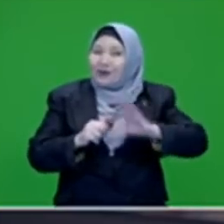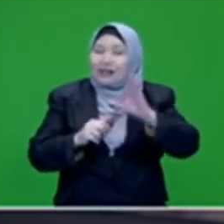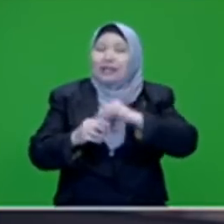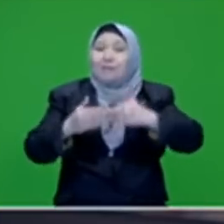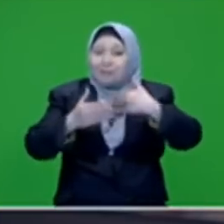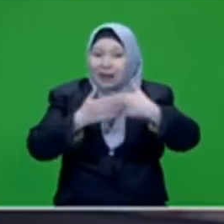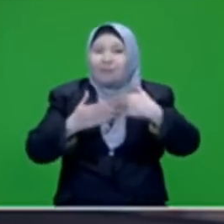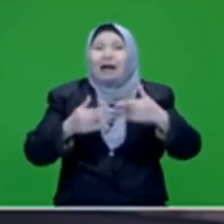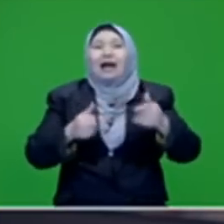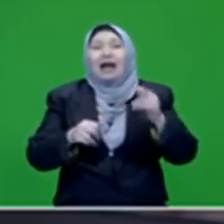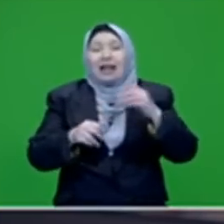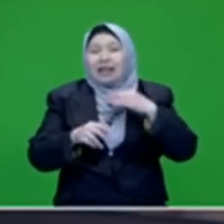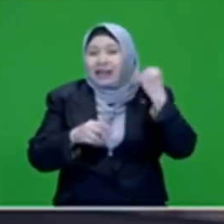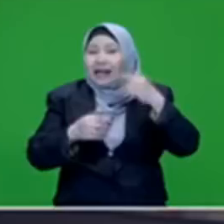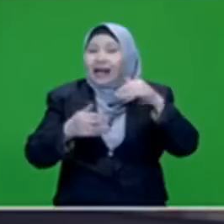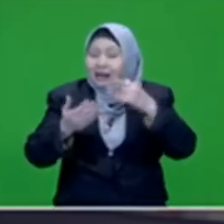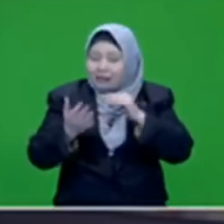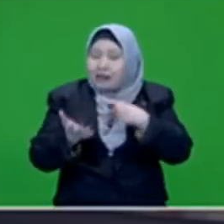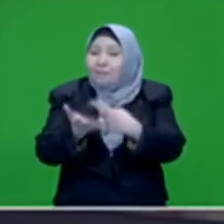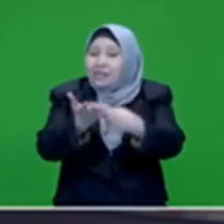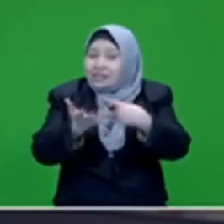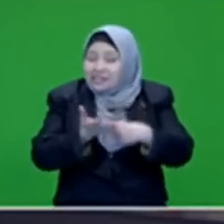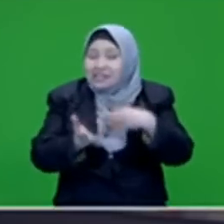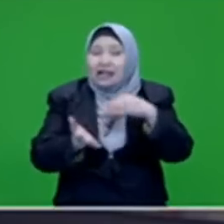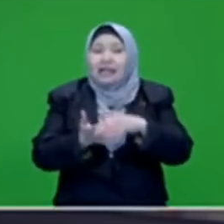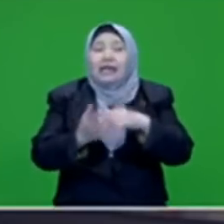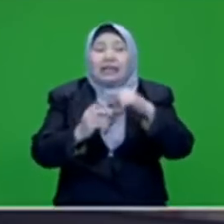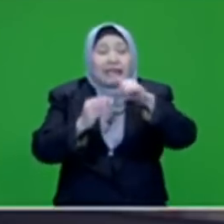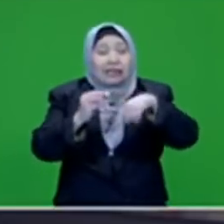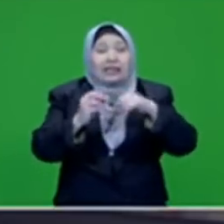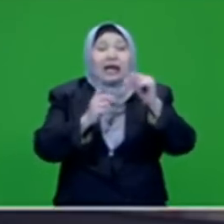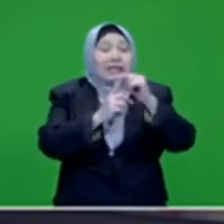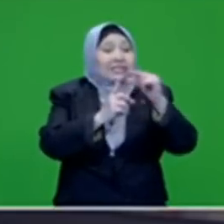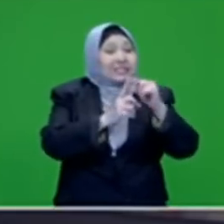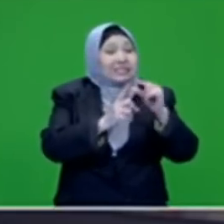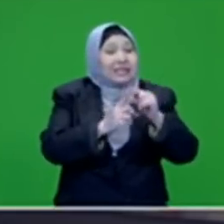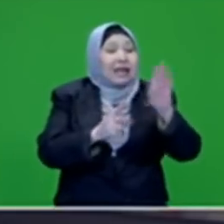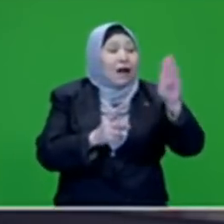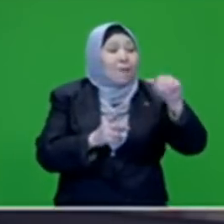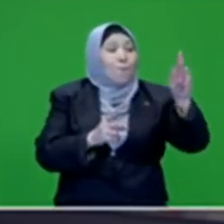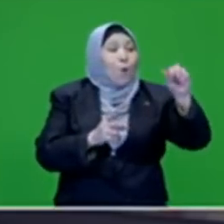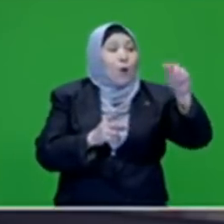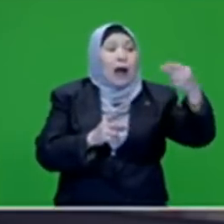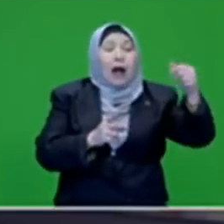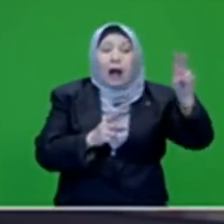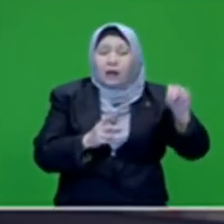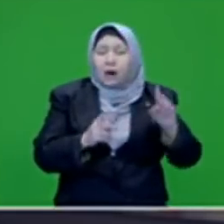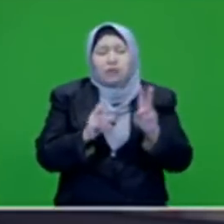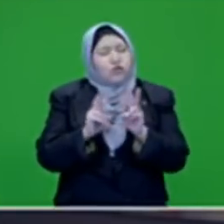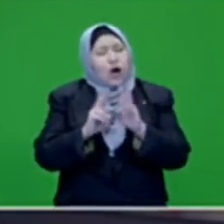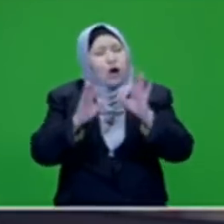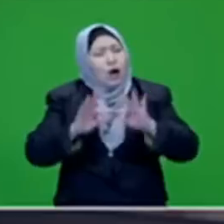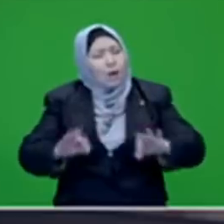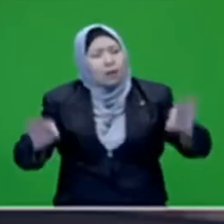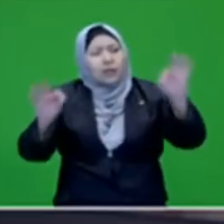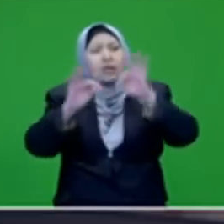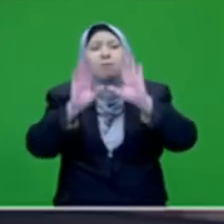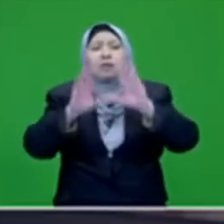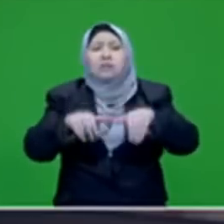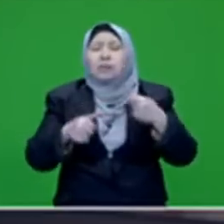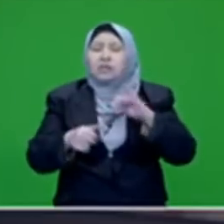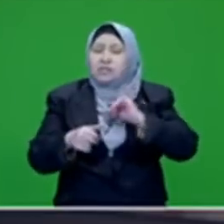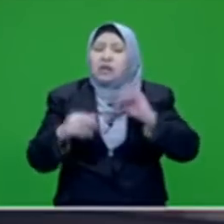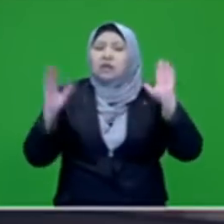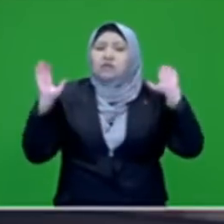ini terus nanti berbincang, ya, Ustaz. Betul. Tentang istilah burhan. Satu perkara yang amat penting, ya. Macam mana kalau saya